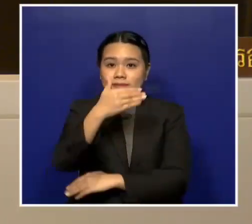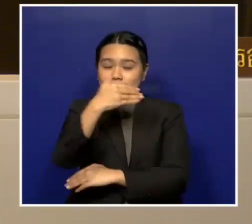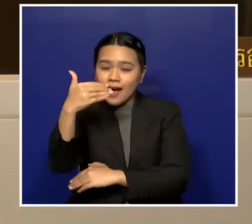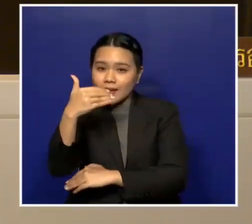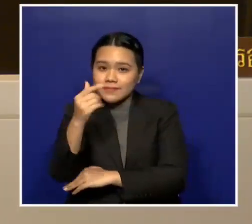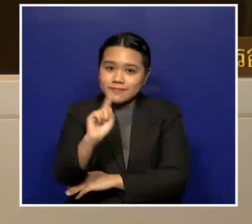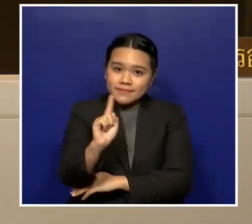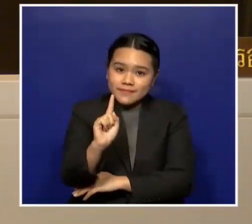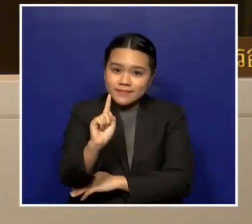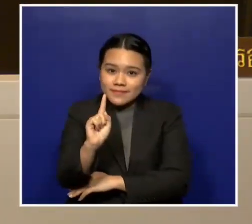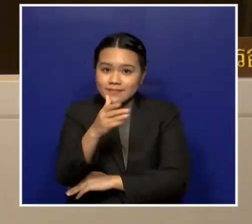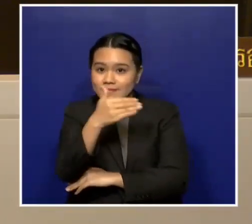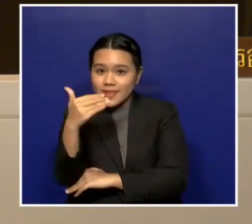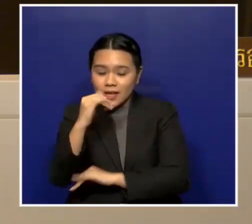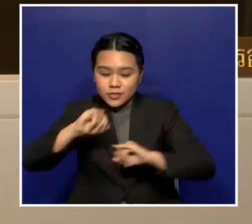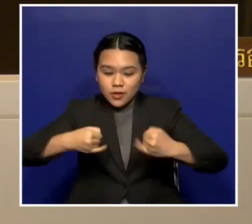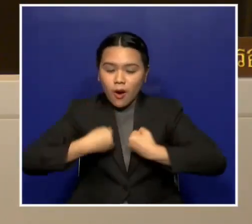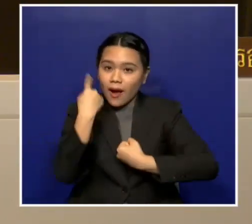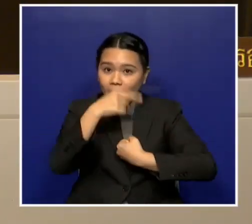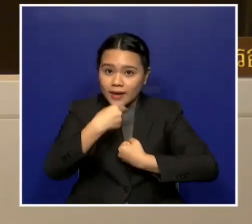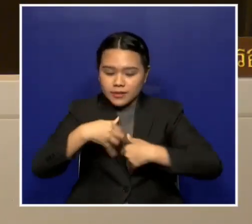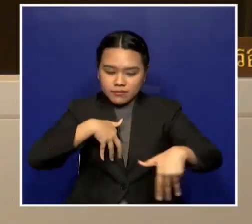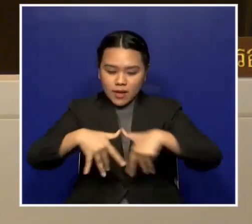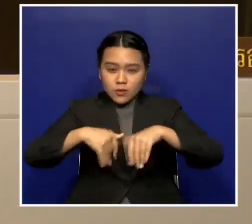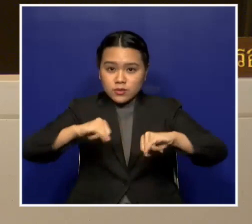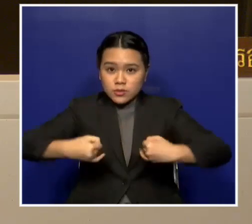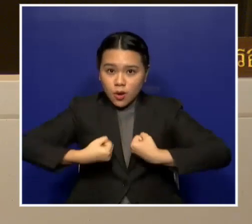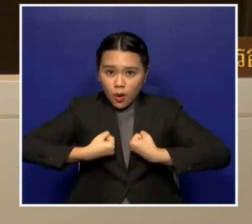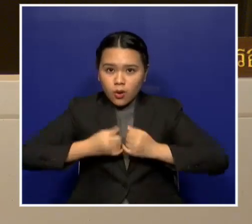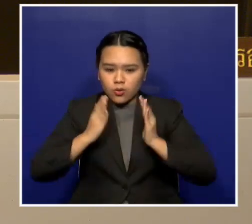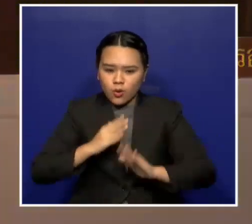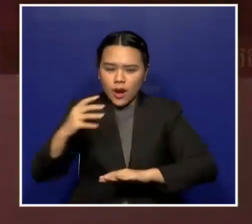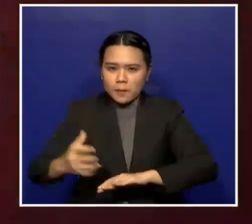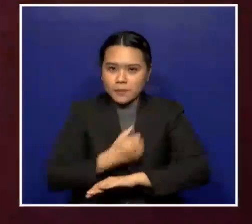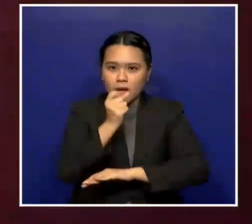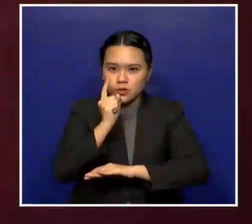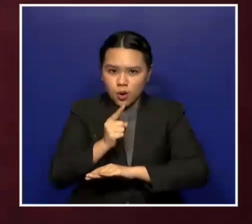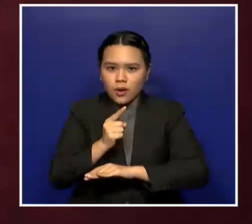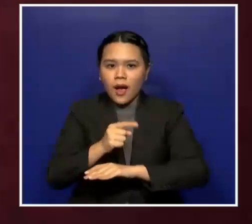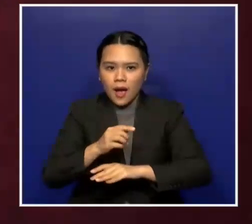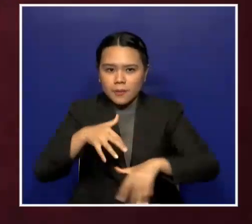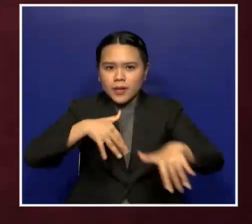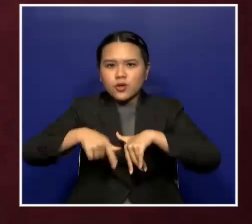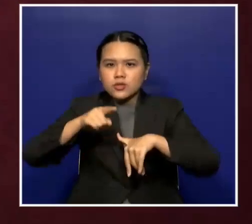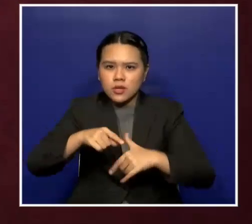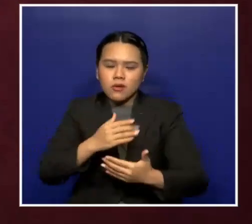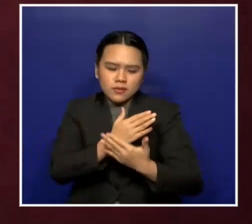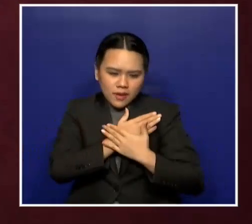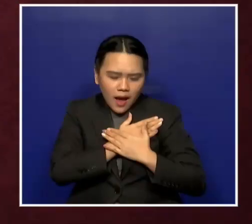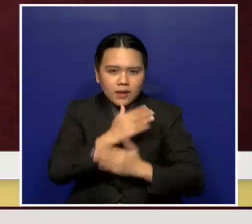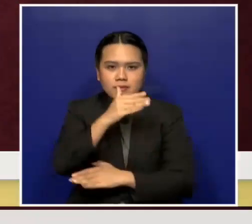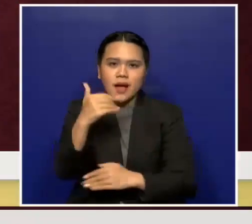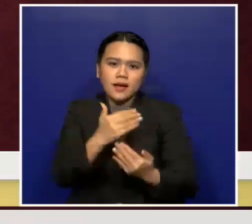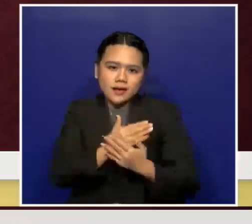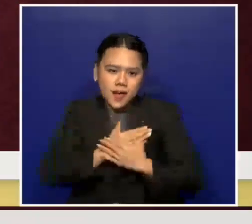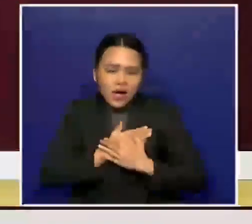ชาติเป็นของใครเป็นของประชาชนผู้มีอำนาจต้องทำให้ประชาชนรักชาติอย่าให้ประชาชนมีความรู้สึก